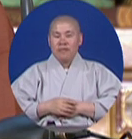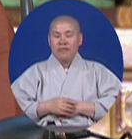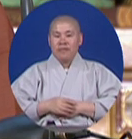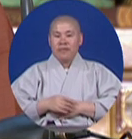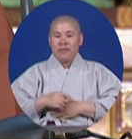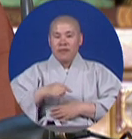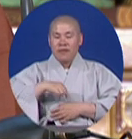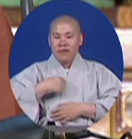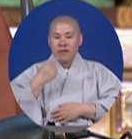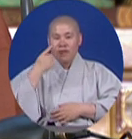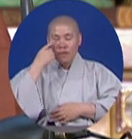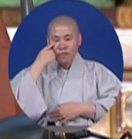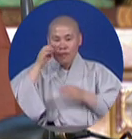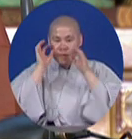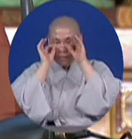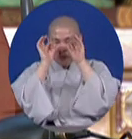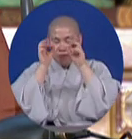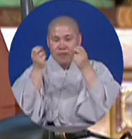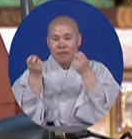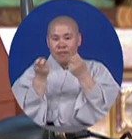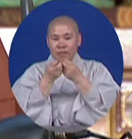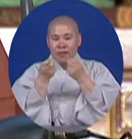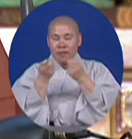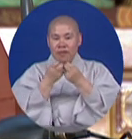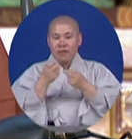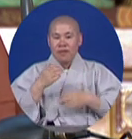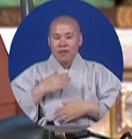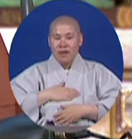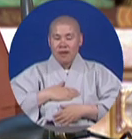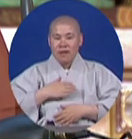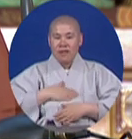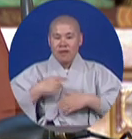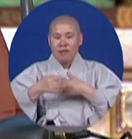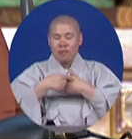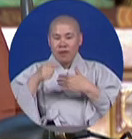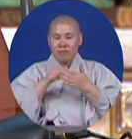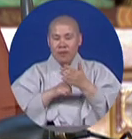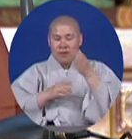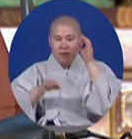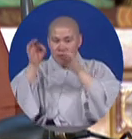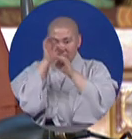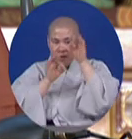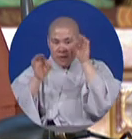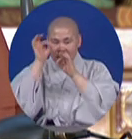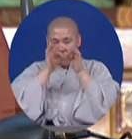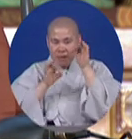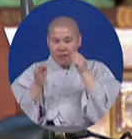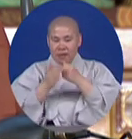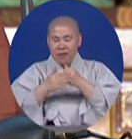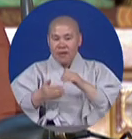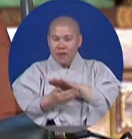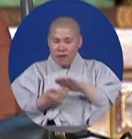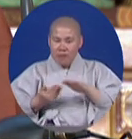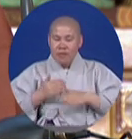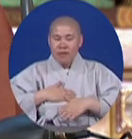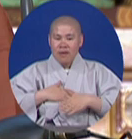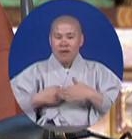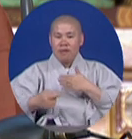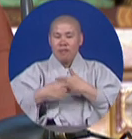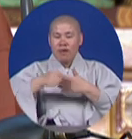사실이 없다라는 걸 알면 그게 바로 내 눈을 보는 거다 이거예요.